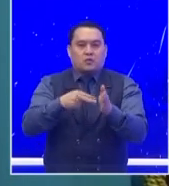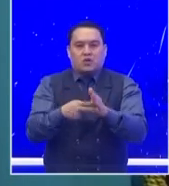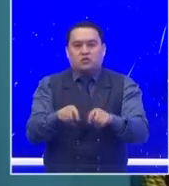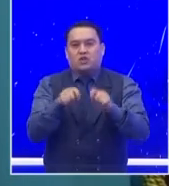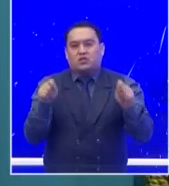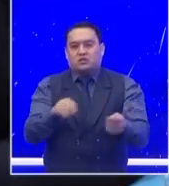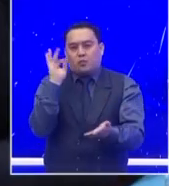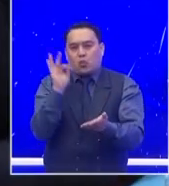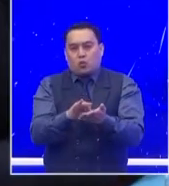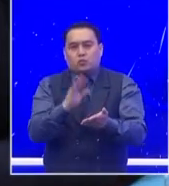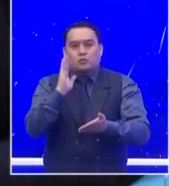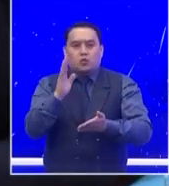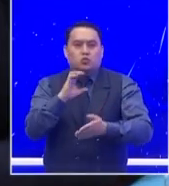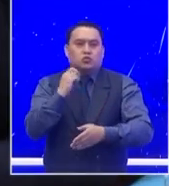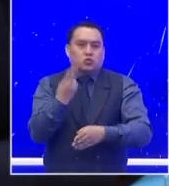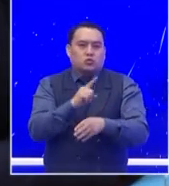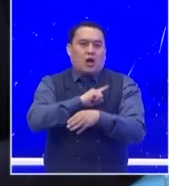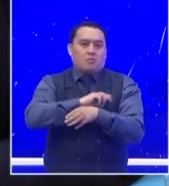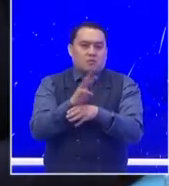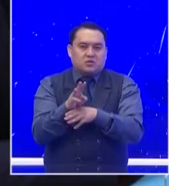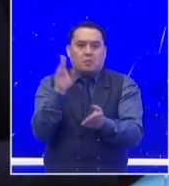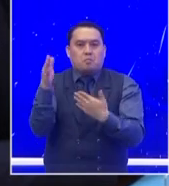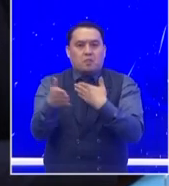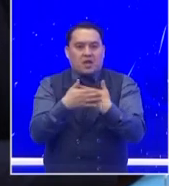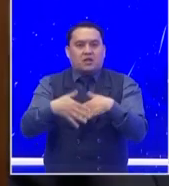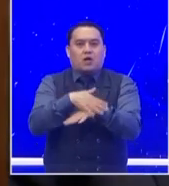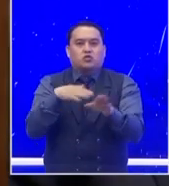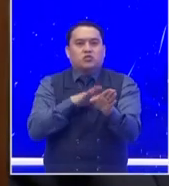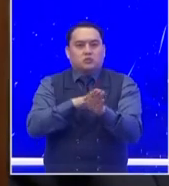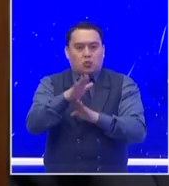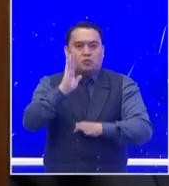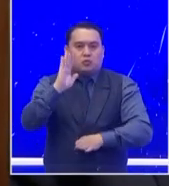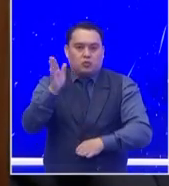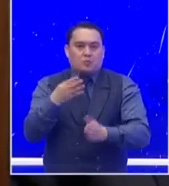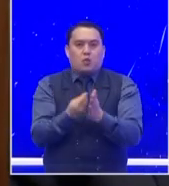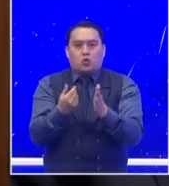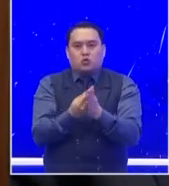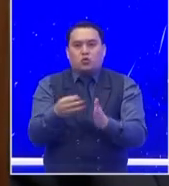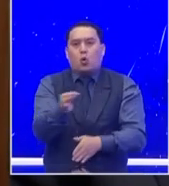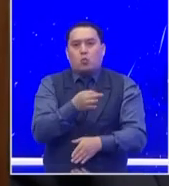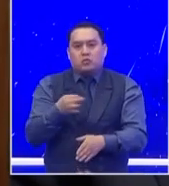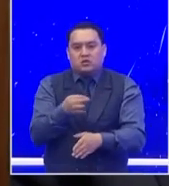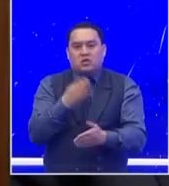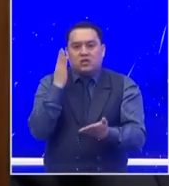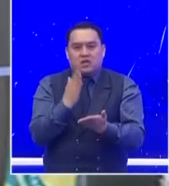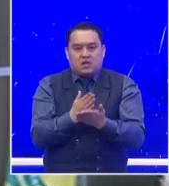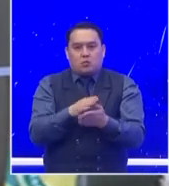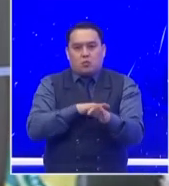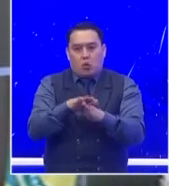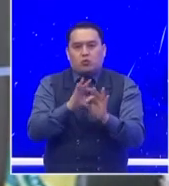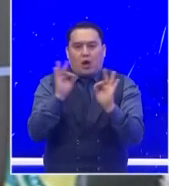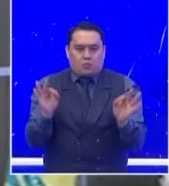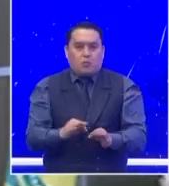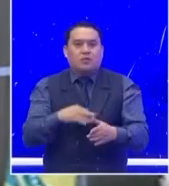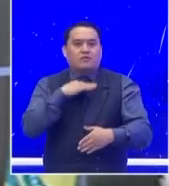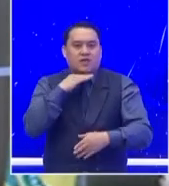по обеспечению всех социальных обязательств перед народом будет исполнено. Для этого в бюджете области средства предусмотрены в полном объеме.